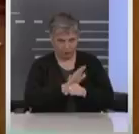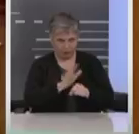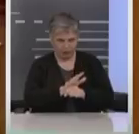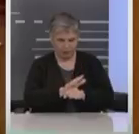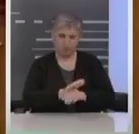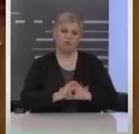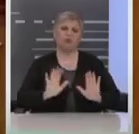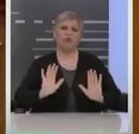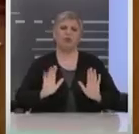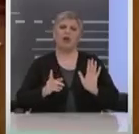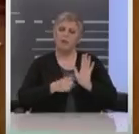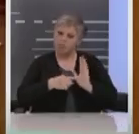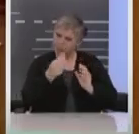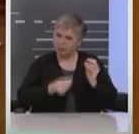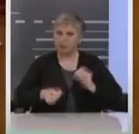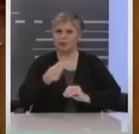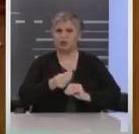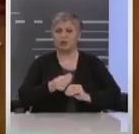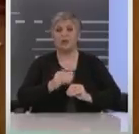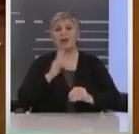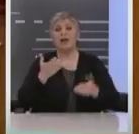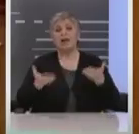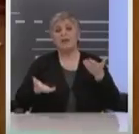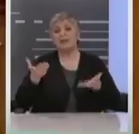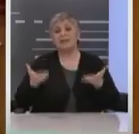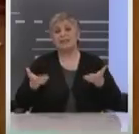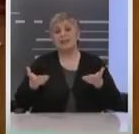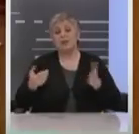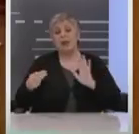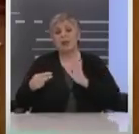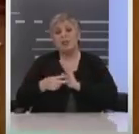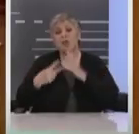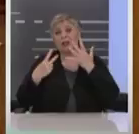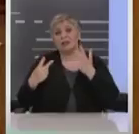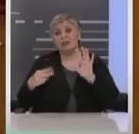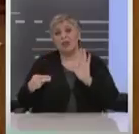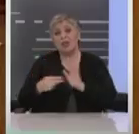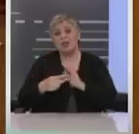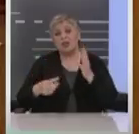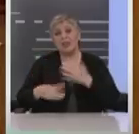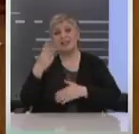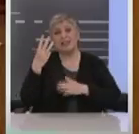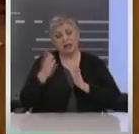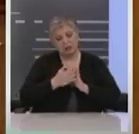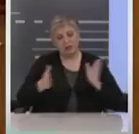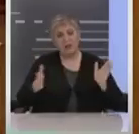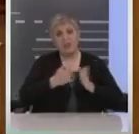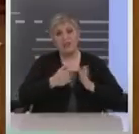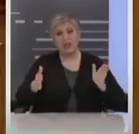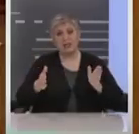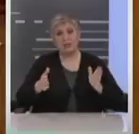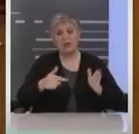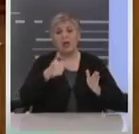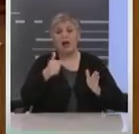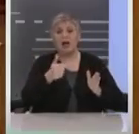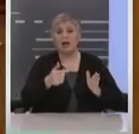πολλά. Να συγκρίνουμε όμως με την 7ετία 2007-2013, όπου υλοποιήθηκαν μόλις